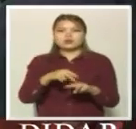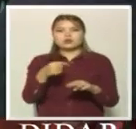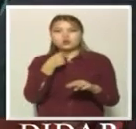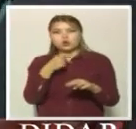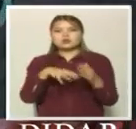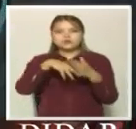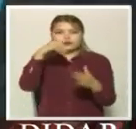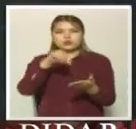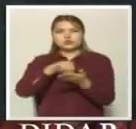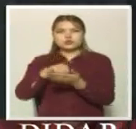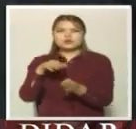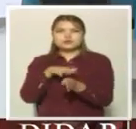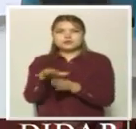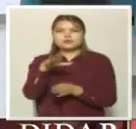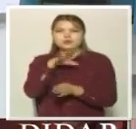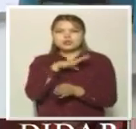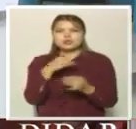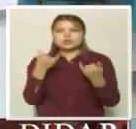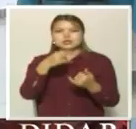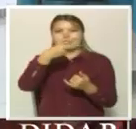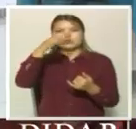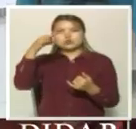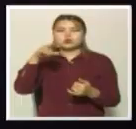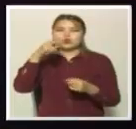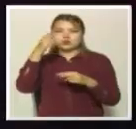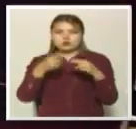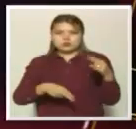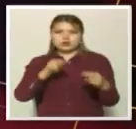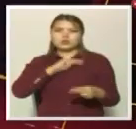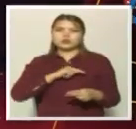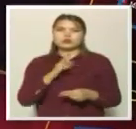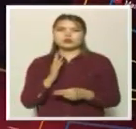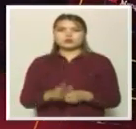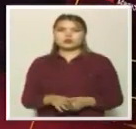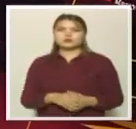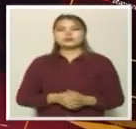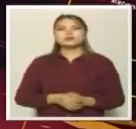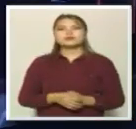свой выбор отметим что голосование завершается в 20:00 жанр Руслан Бауржан не Оскол